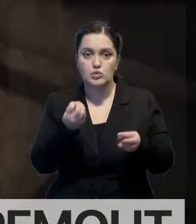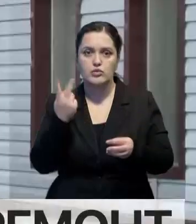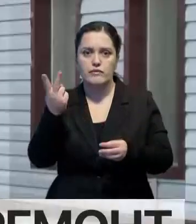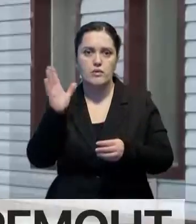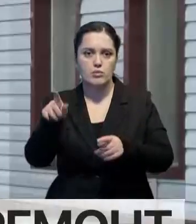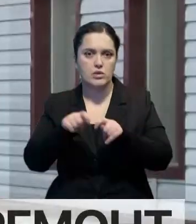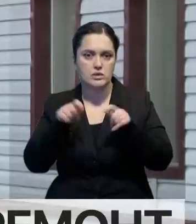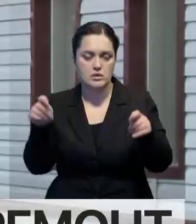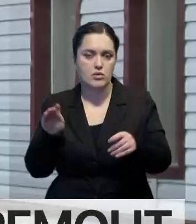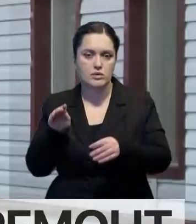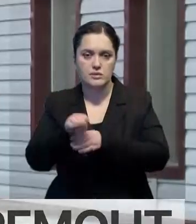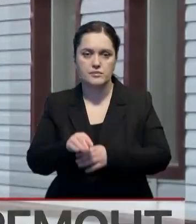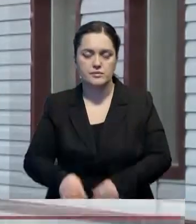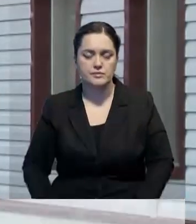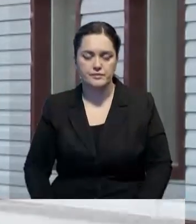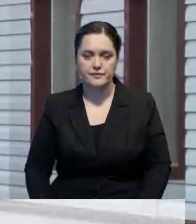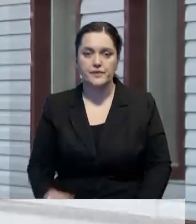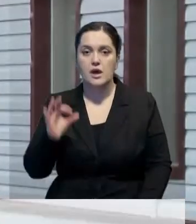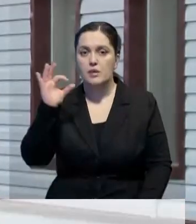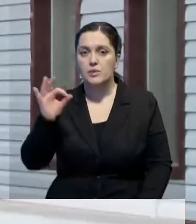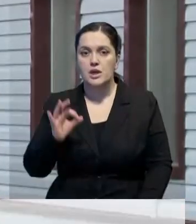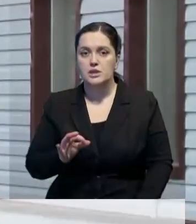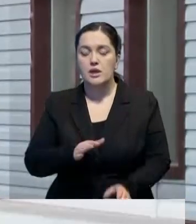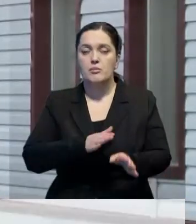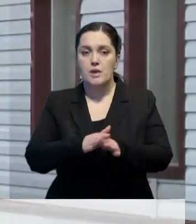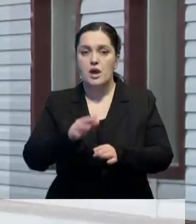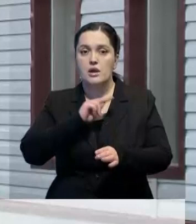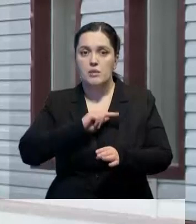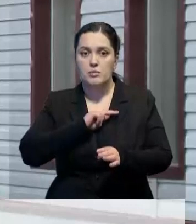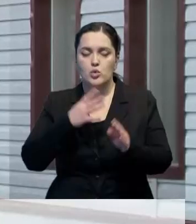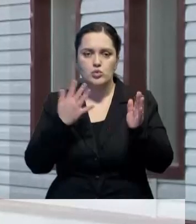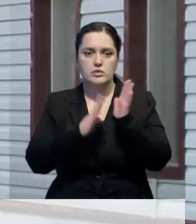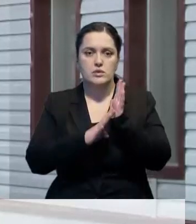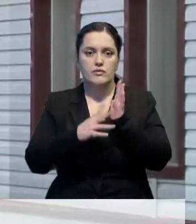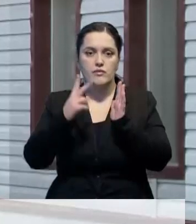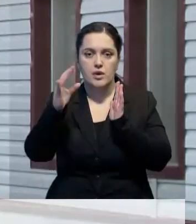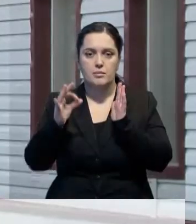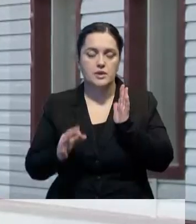запустят. Процент выполнения работ находится на отметке 92%.